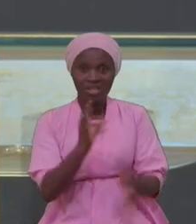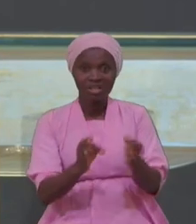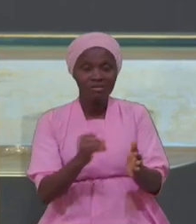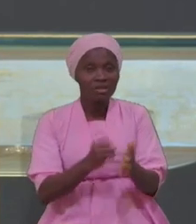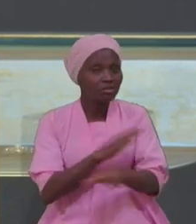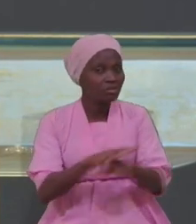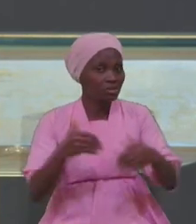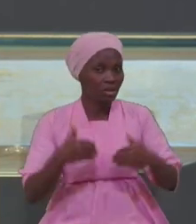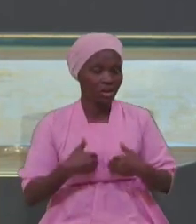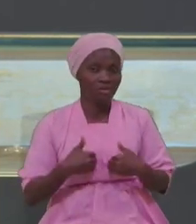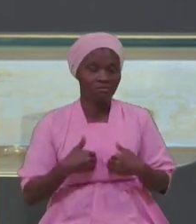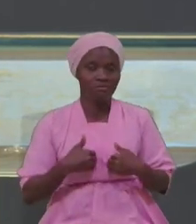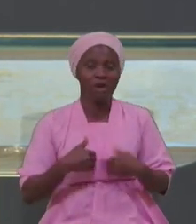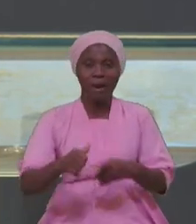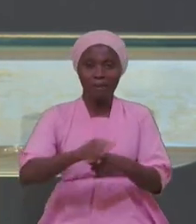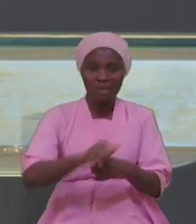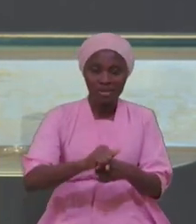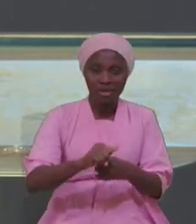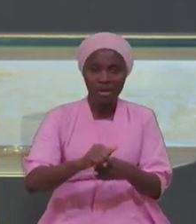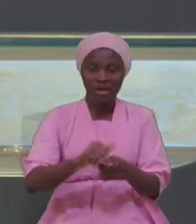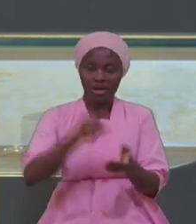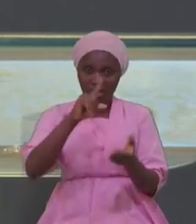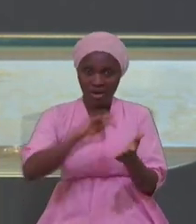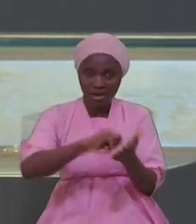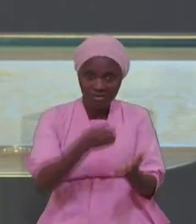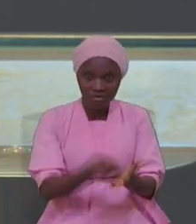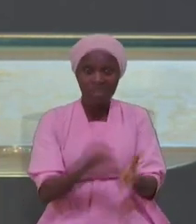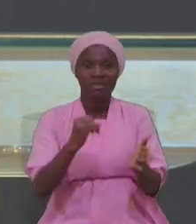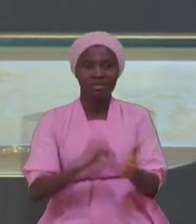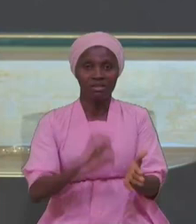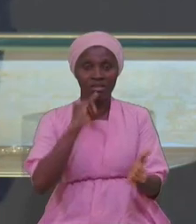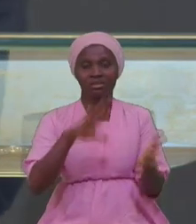elle n'a pas l'évidence pratique.